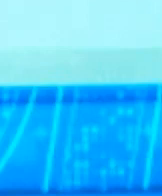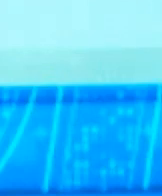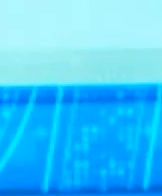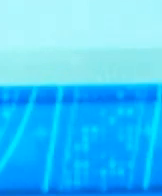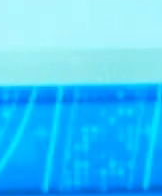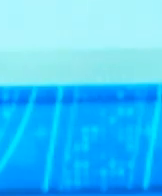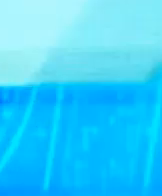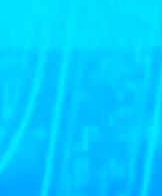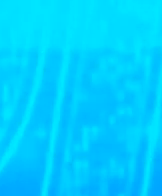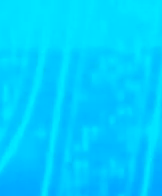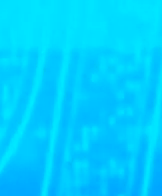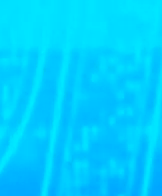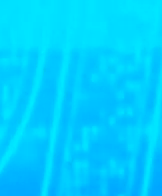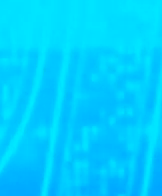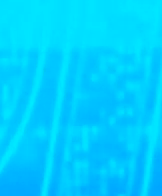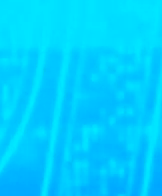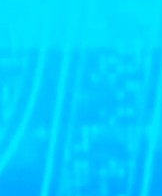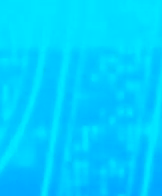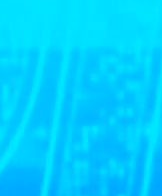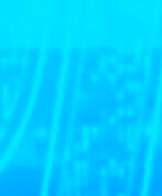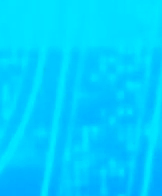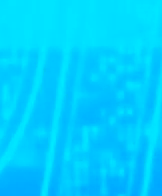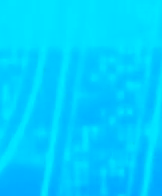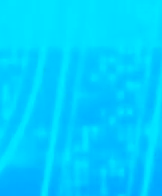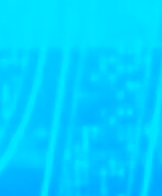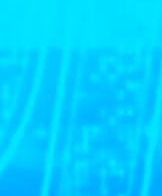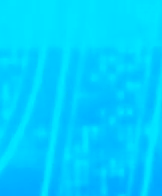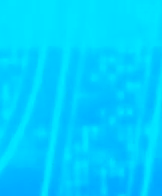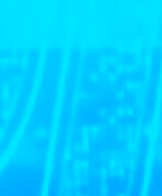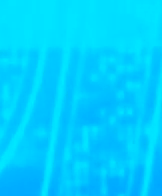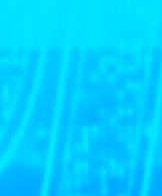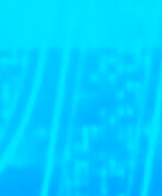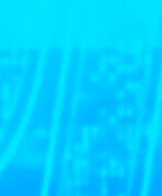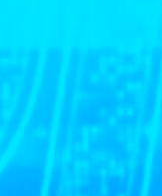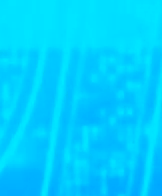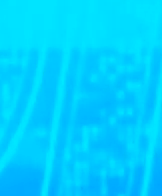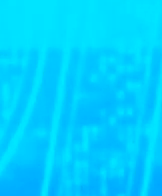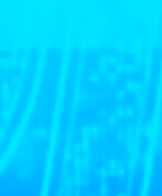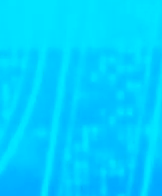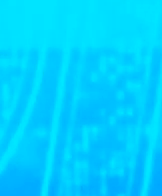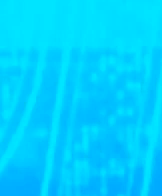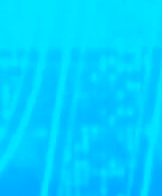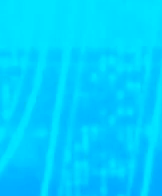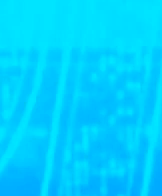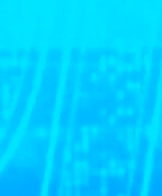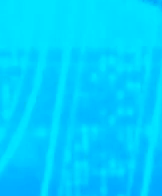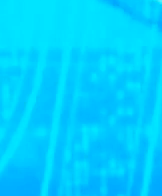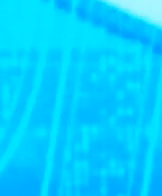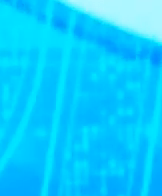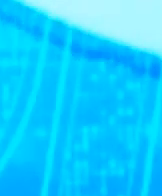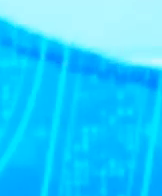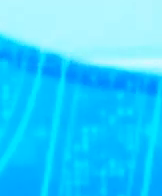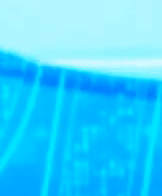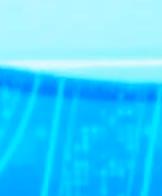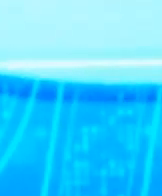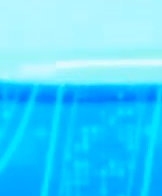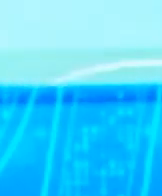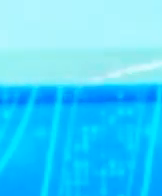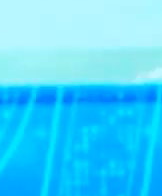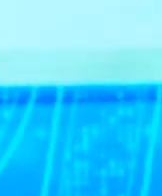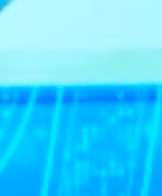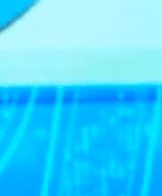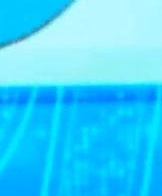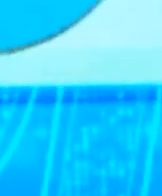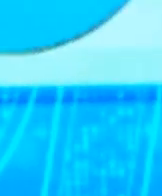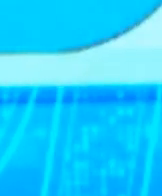ол арнайы баспасөз мәслихатын өткізіп, жекпе-жектен ресми түрде бас тартты. Бәріне себеп бірер ай бұрынғы қаннан табылған допинг,